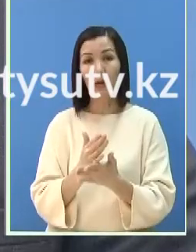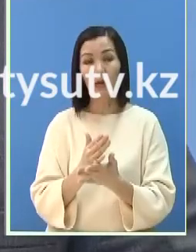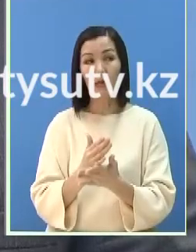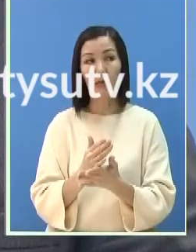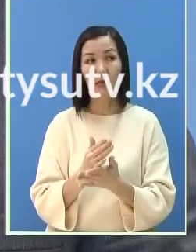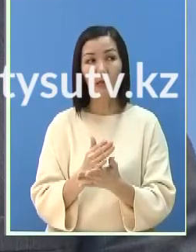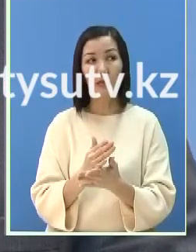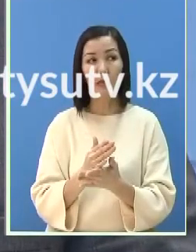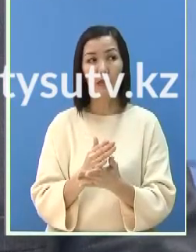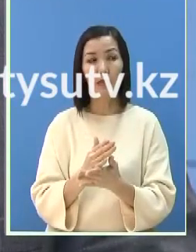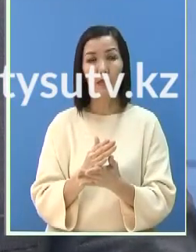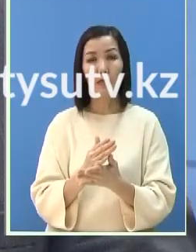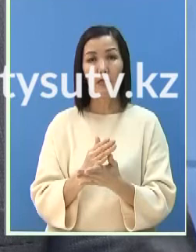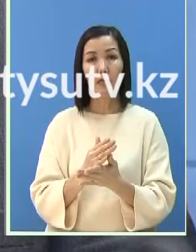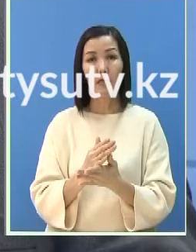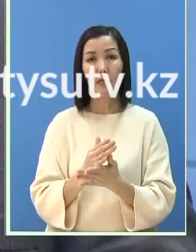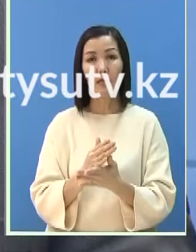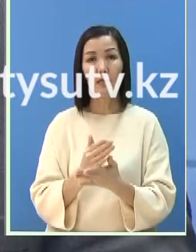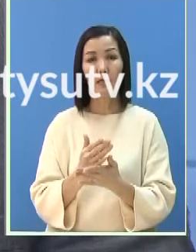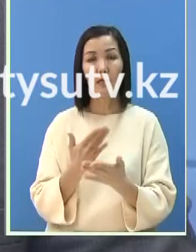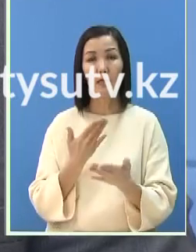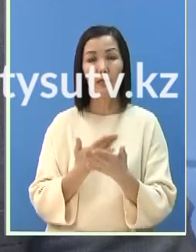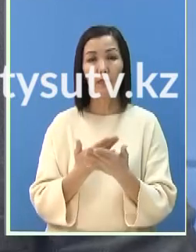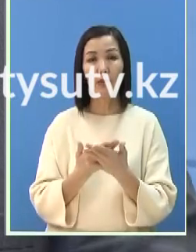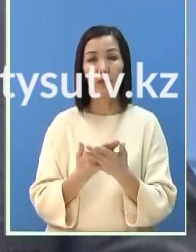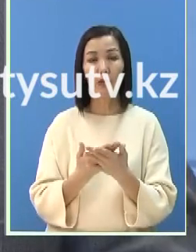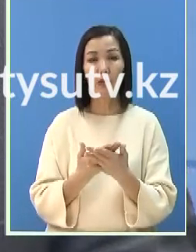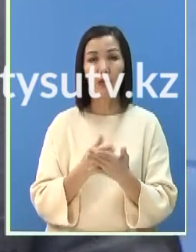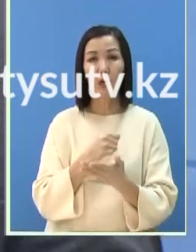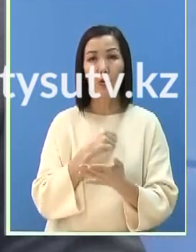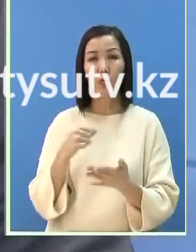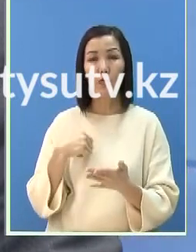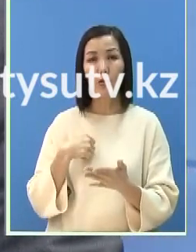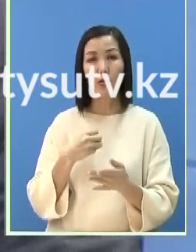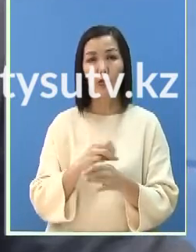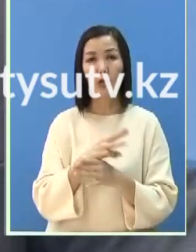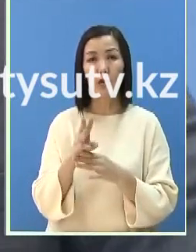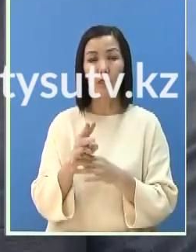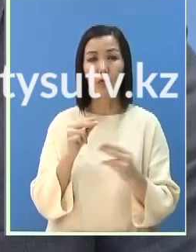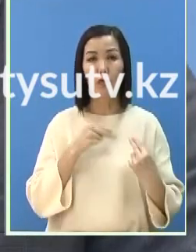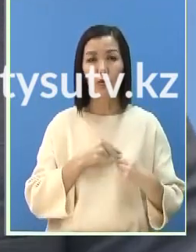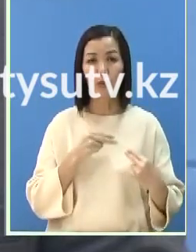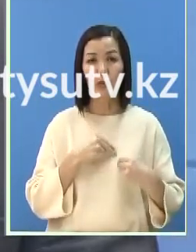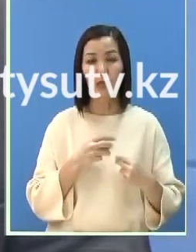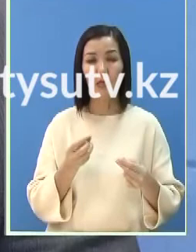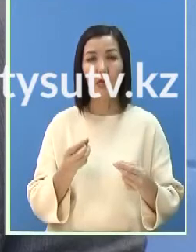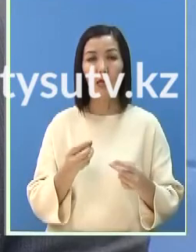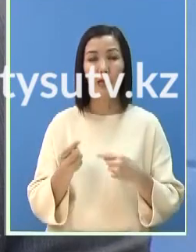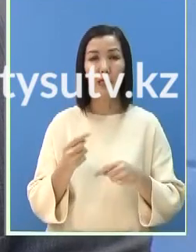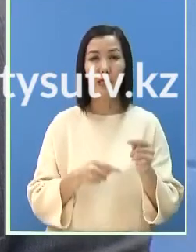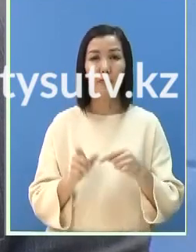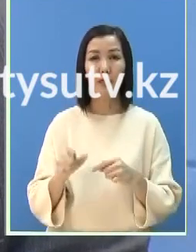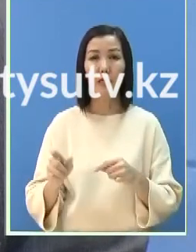туралы айтып өтсем, сол кезде өзінің жаңағы өзін-өзін қамту жұмыспен қамтып отырған кәсіпкерлерге